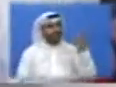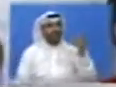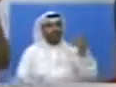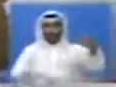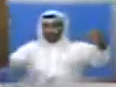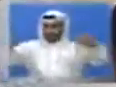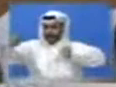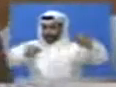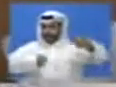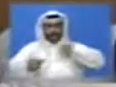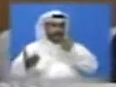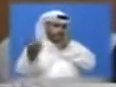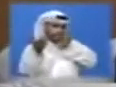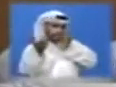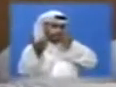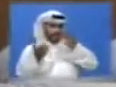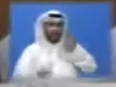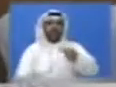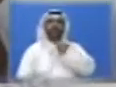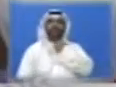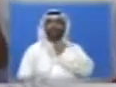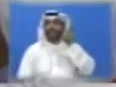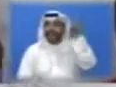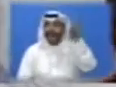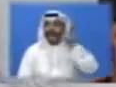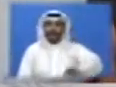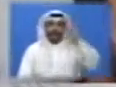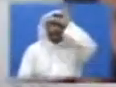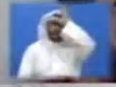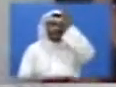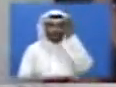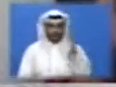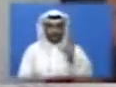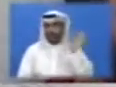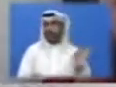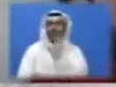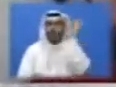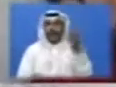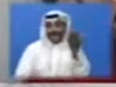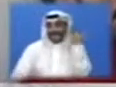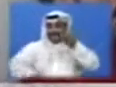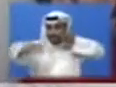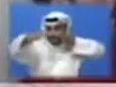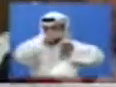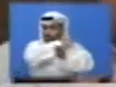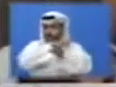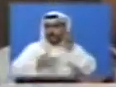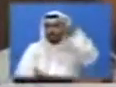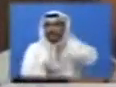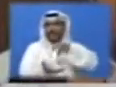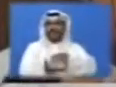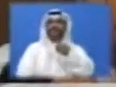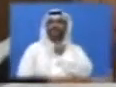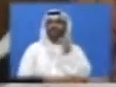مجلس الأمة عقب قيامه بزيارة إلى رجلي الأمن المصابين بحادث في إحدى المهمات الأمنية في منطقة